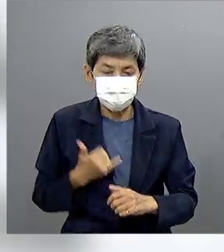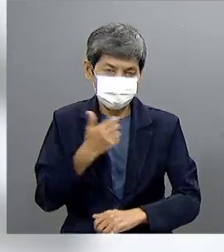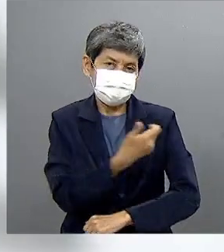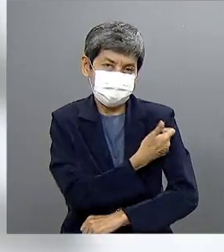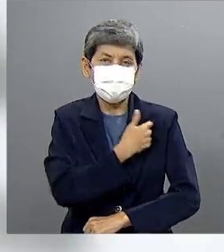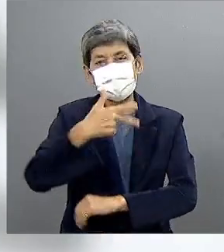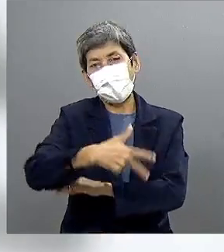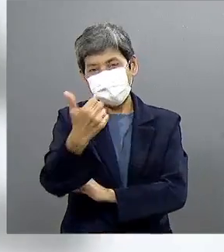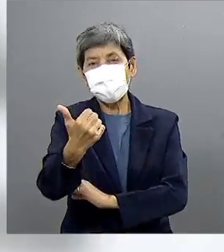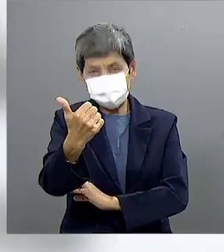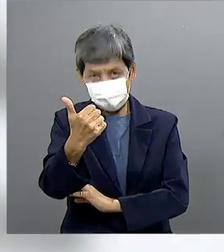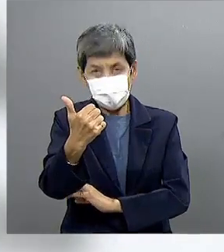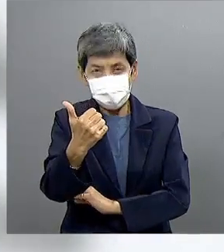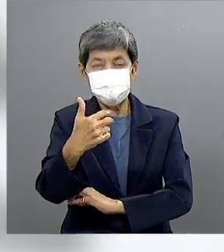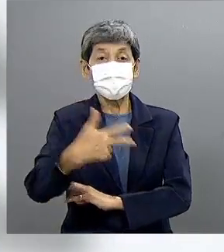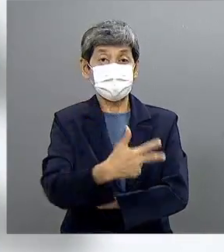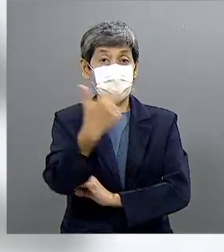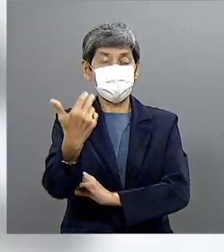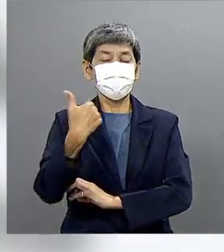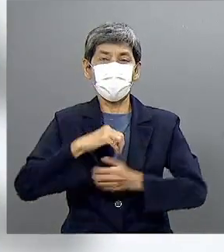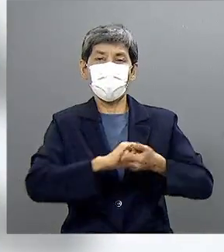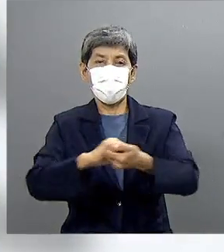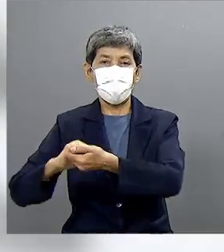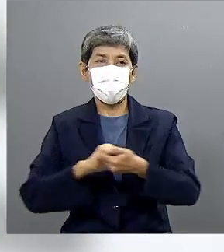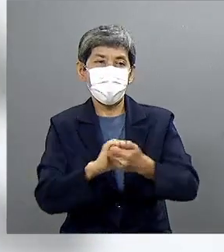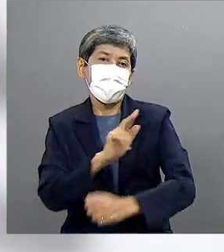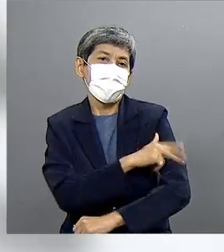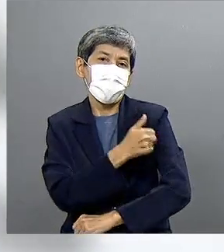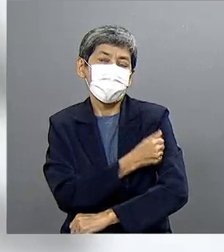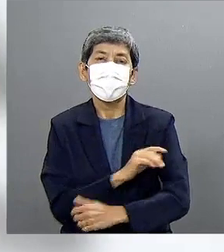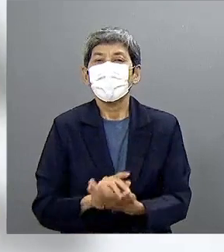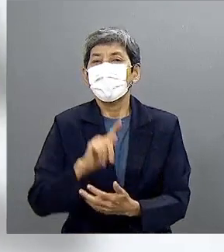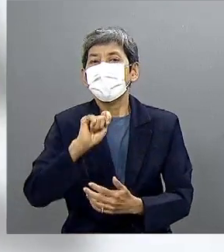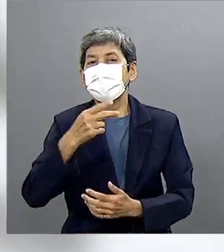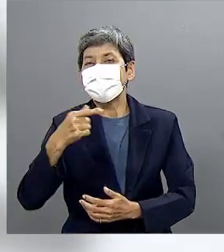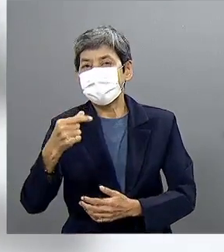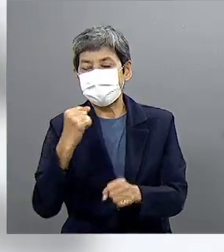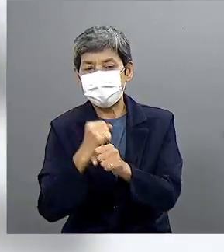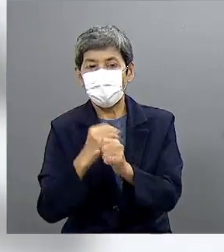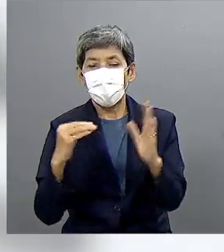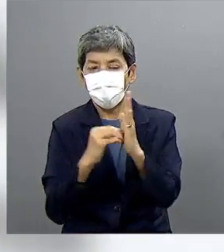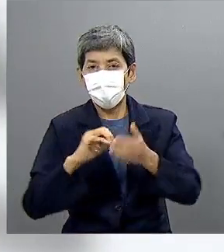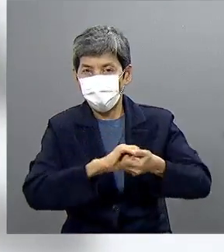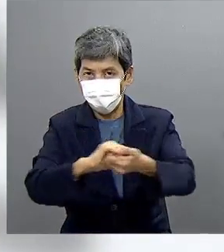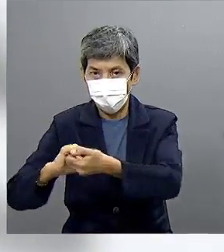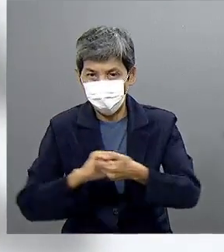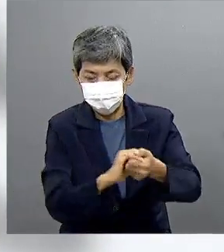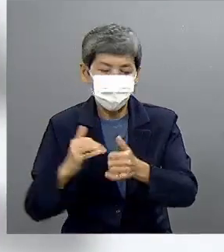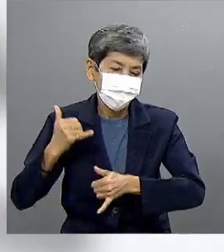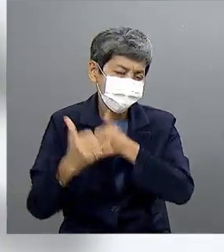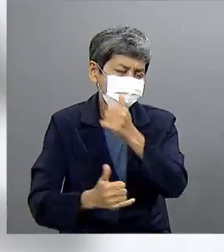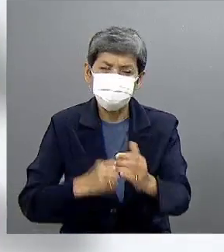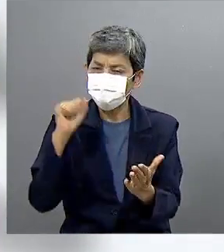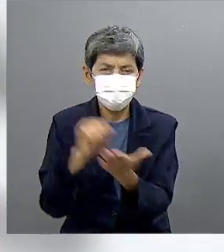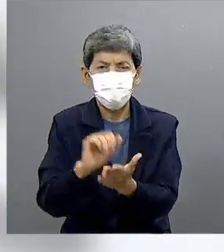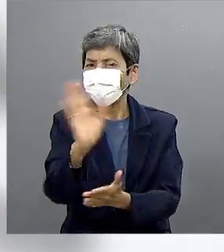ค่ะโดยไทย PBS ร่วมกับธนบุรีเฮลท์แคร์กรุ๊ปและกรุงเทพมหานครเปิดฉีดวัคซีนwalk in นะคะไม่ต้องจองคิวล่วงหน้าค่ะ